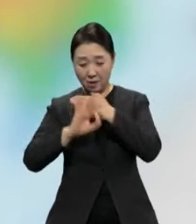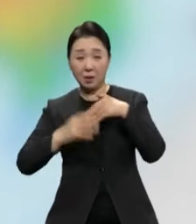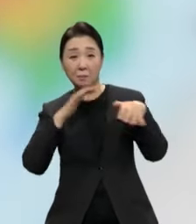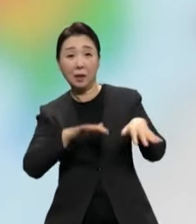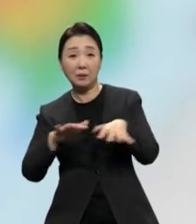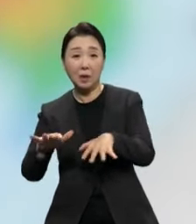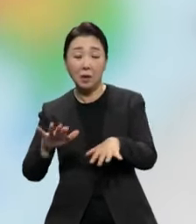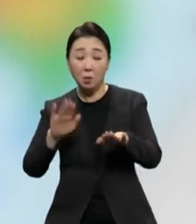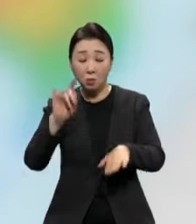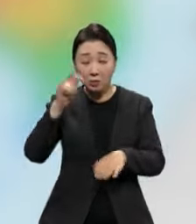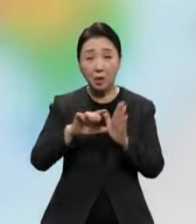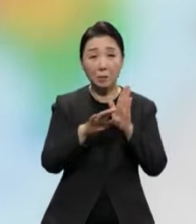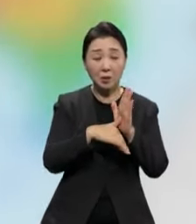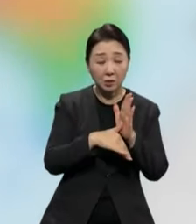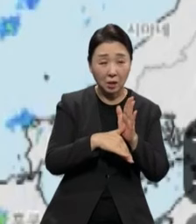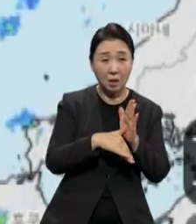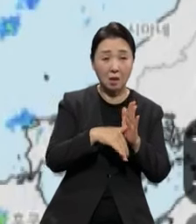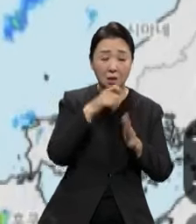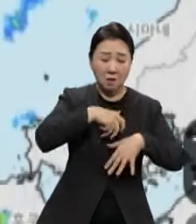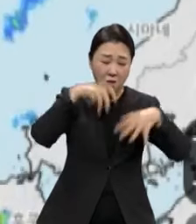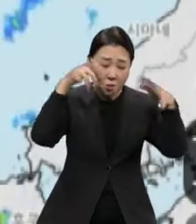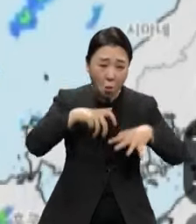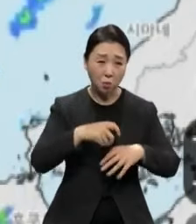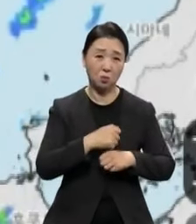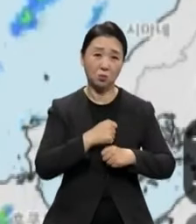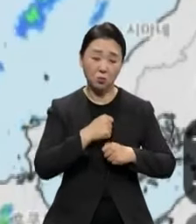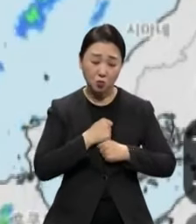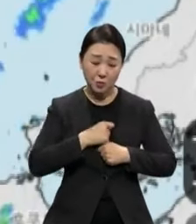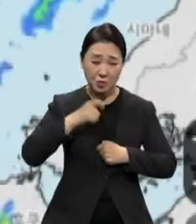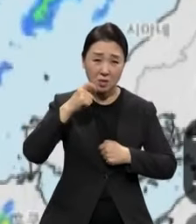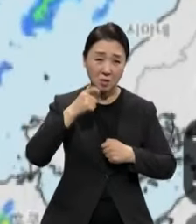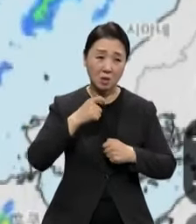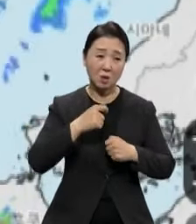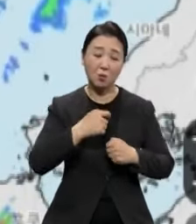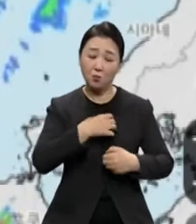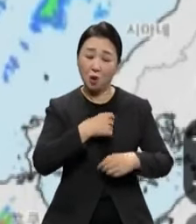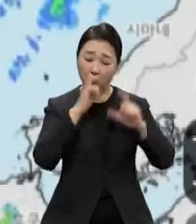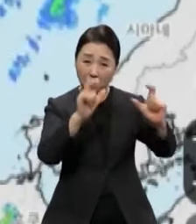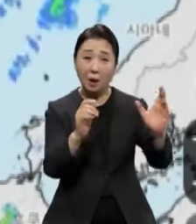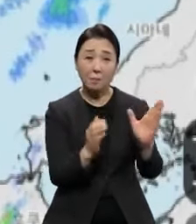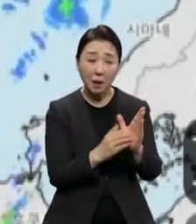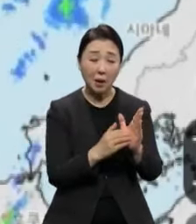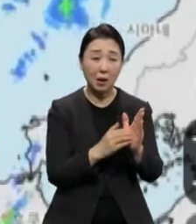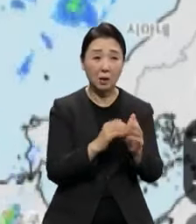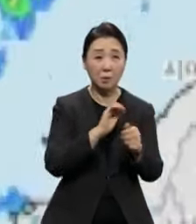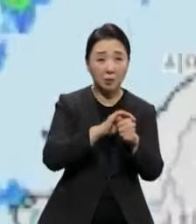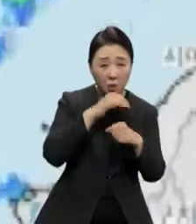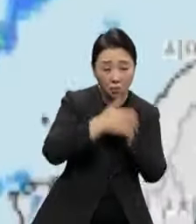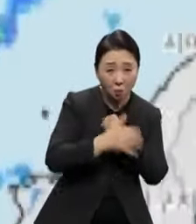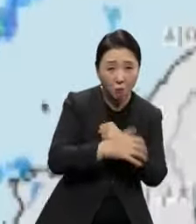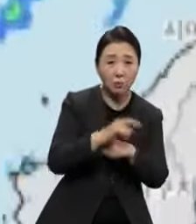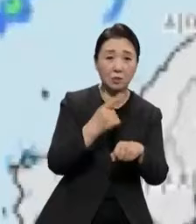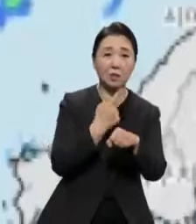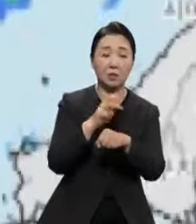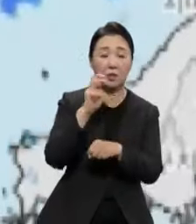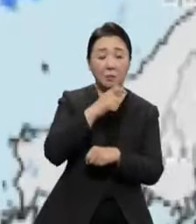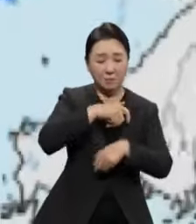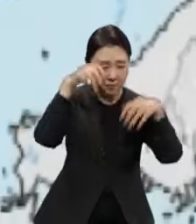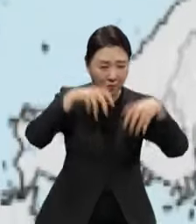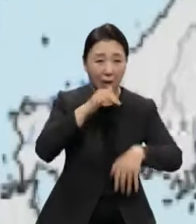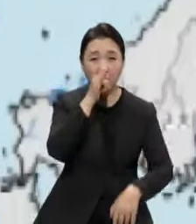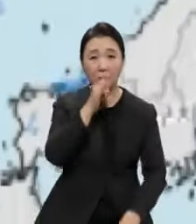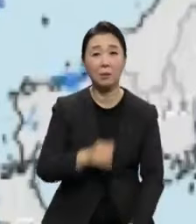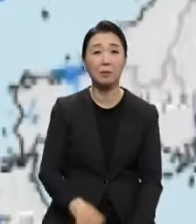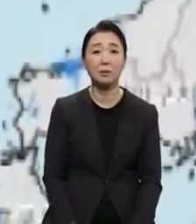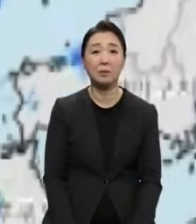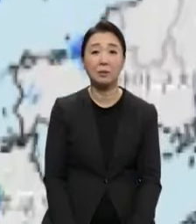호우주의보가 호우 경보로 강화된 대구 경북을 중심으로 시간당 30에서 50mm 집중 호구가 쏟아지고